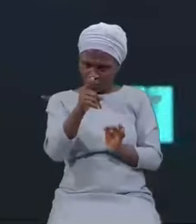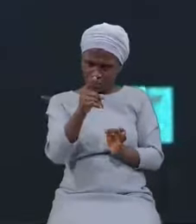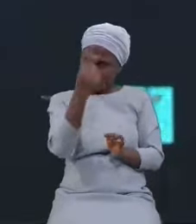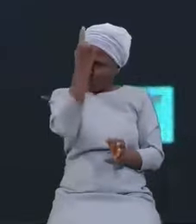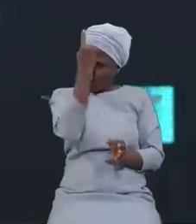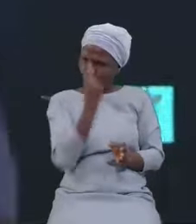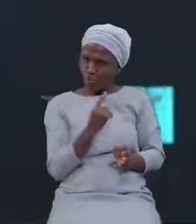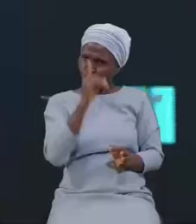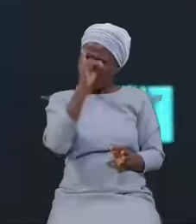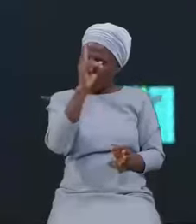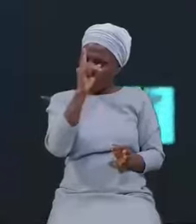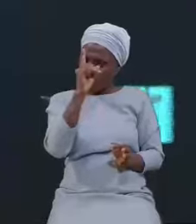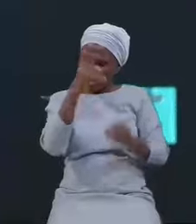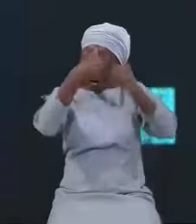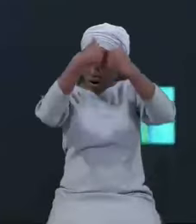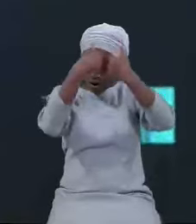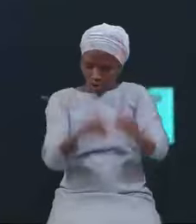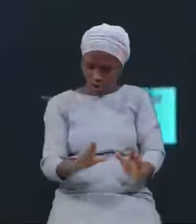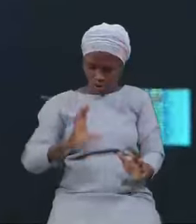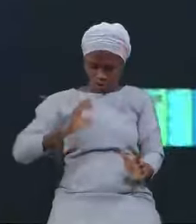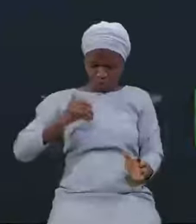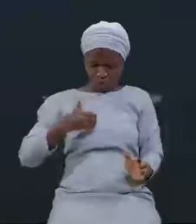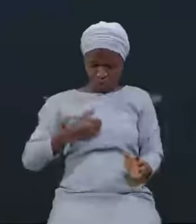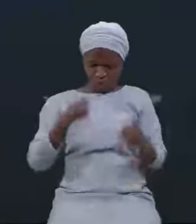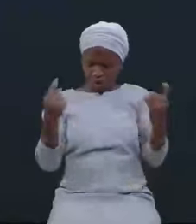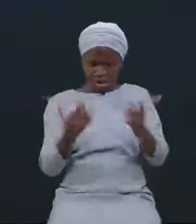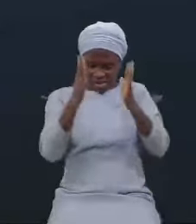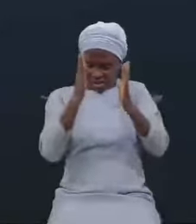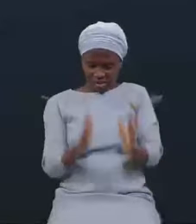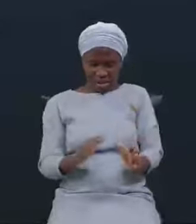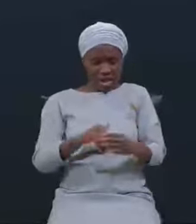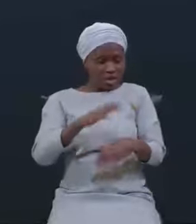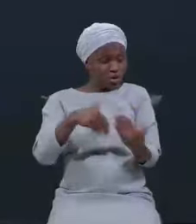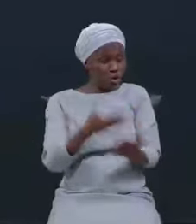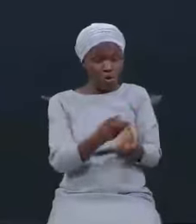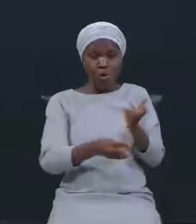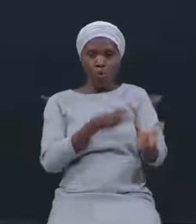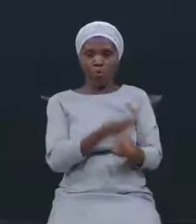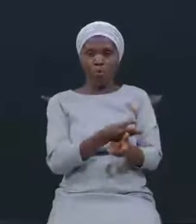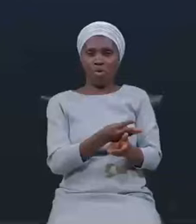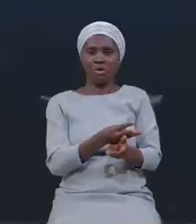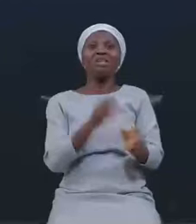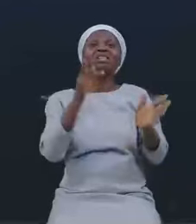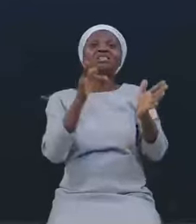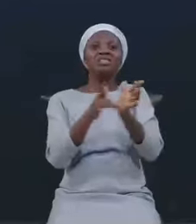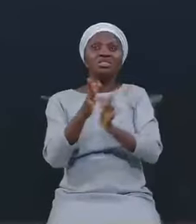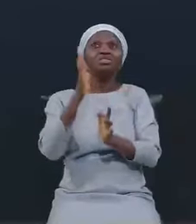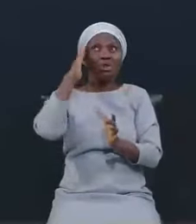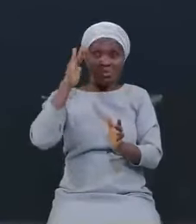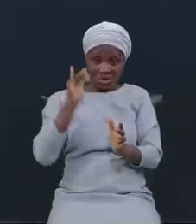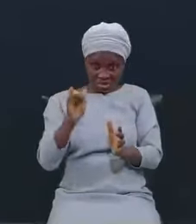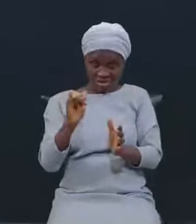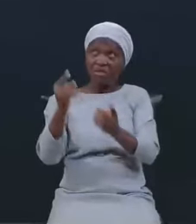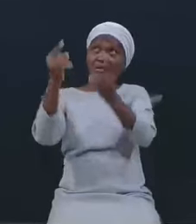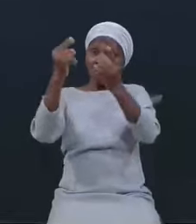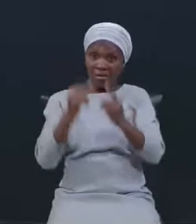dans tout l'univers, Christ allait toujours mourir pour toi. Et il est venu pour toi maintenant. Et